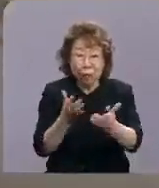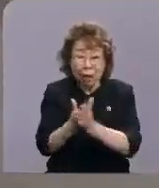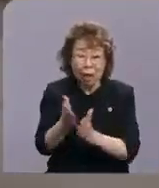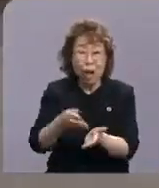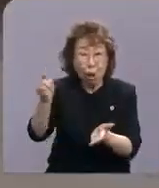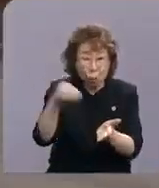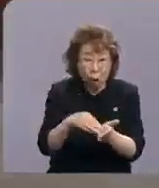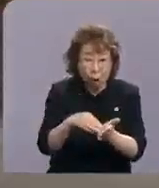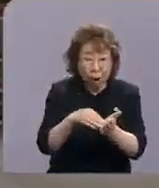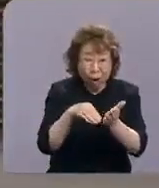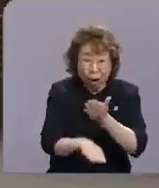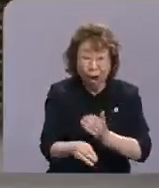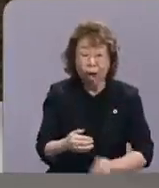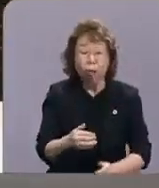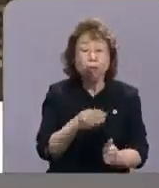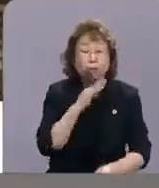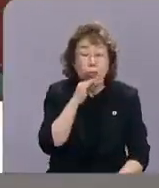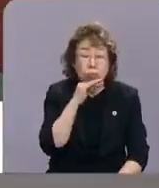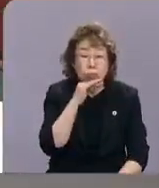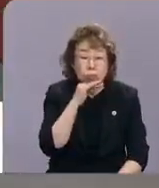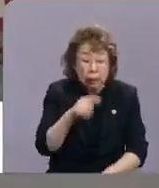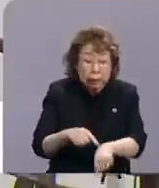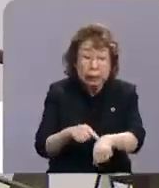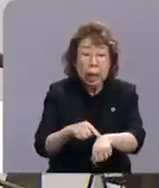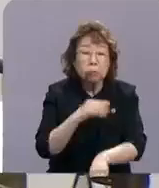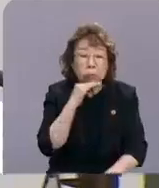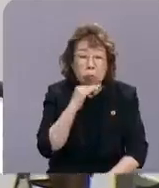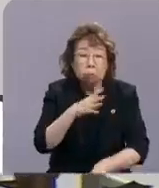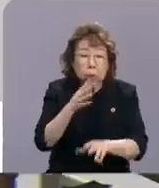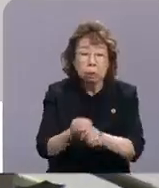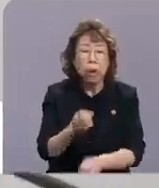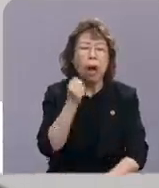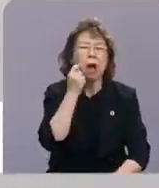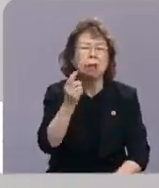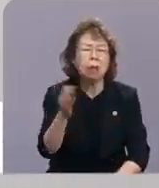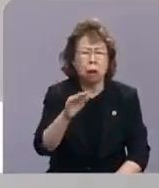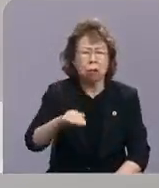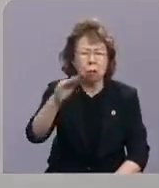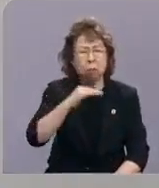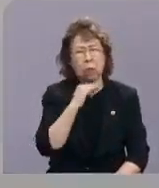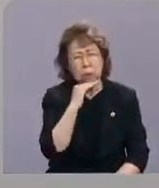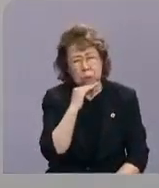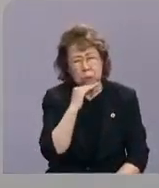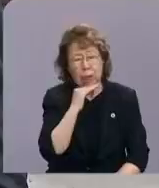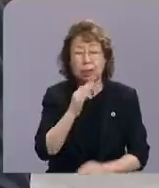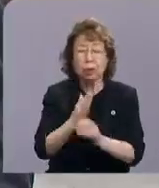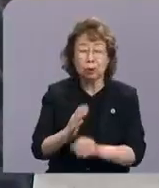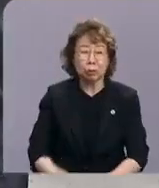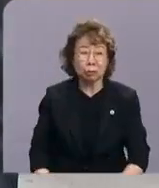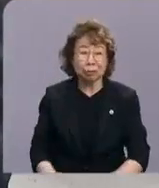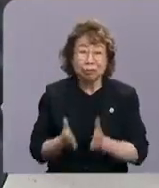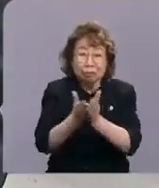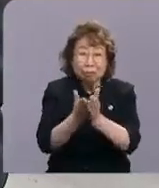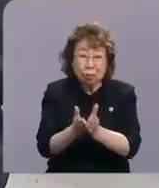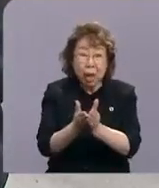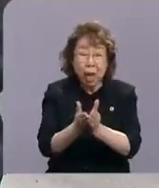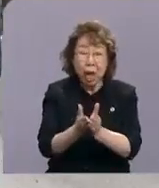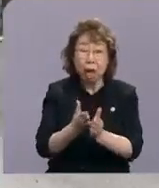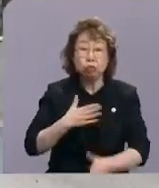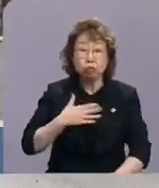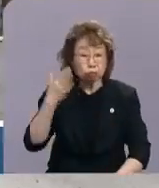입항해서 선석을 구할 때까지 대기하는 시간만 길게는 한 달 이상 걸립니다. 이 선박은 우리나라 원양